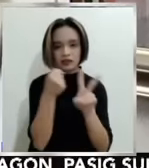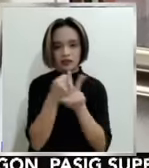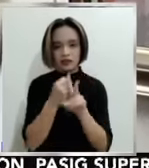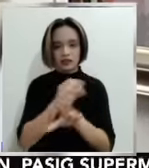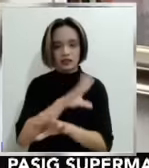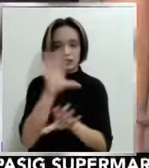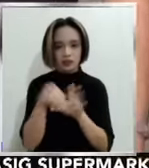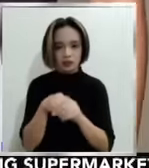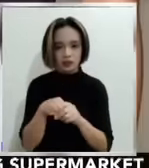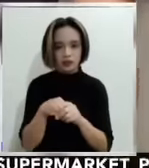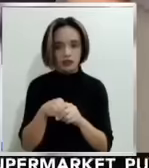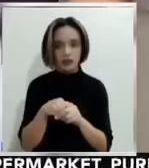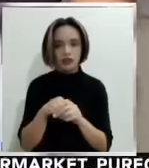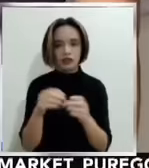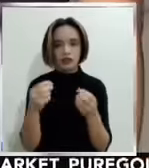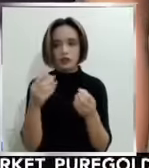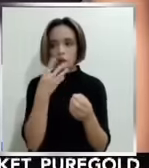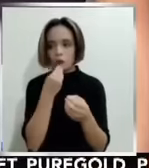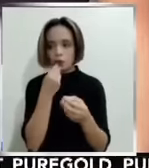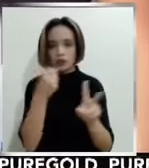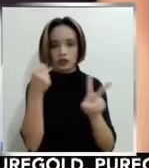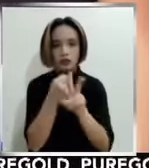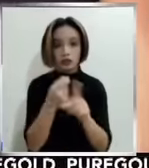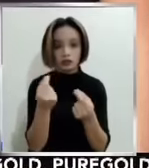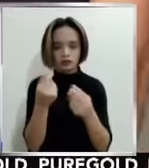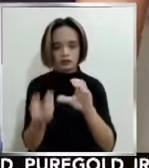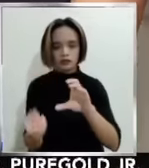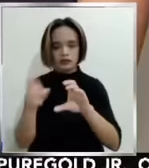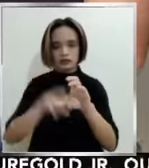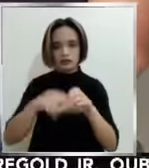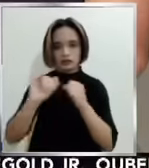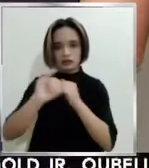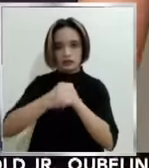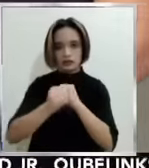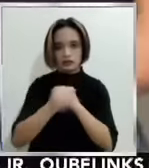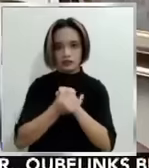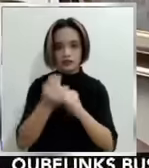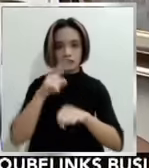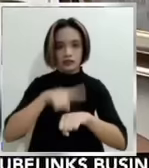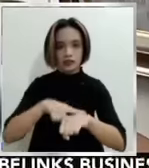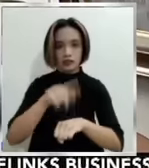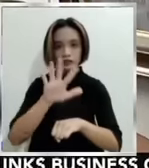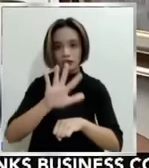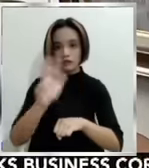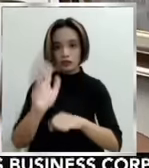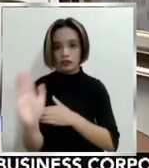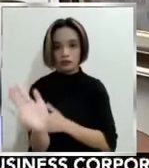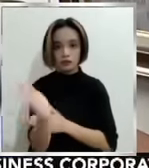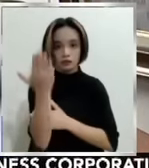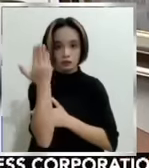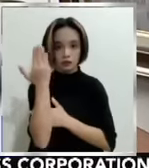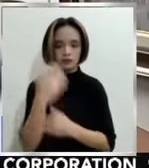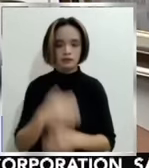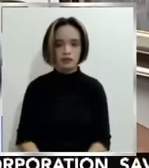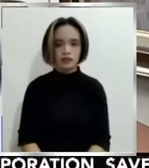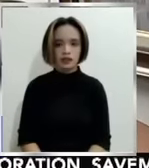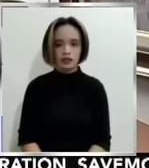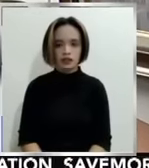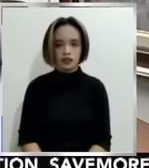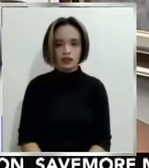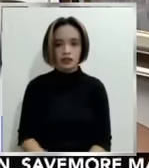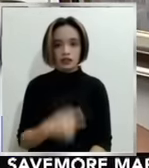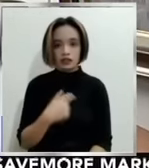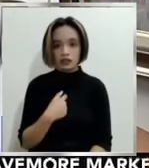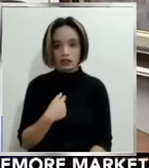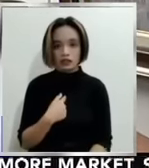nilang nabiktima. Pasakay na raw ng jeepney ng mahablutan alas 5:30 ng madaling araw. Hindi ko rin po may describe kasi